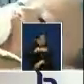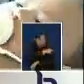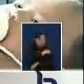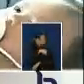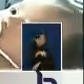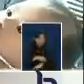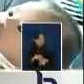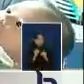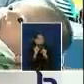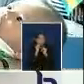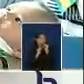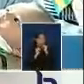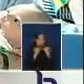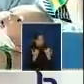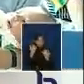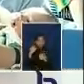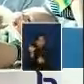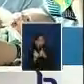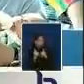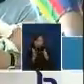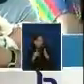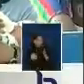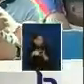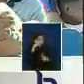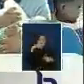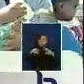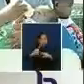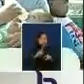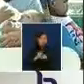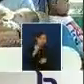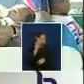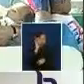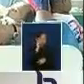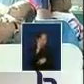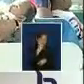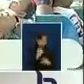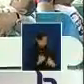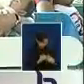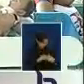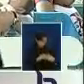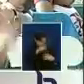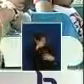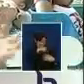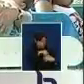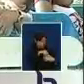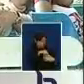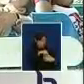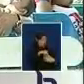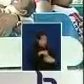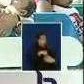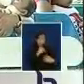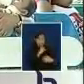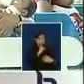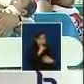การคือบางครั้งผู้ปกครองรู้สึกว่าลูกหลานจะมีไข้กลัวถ้าเกิดมันถ้าไม่ได้เป็นแต่ว่ามาแล้วติดจากเด็กคนอื่นหรือเปล่า